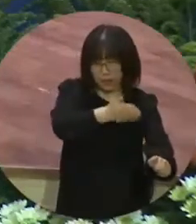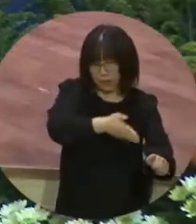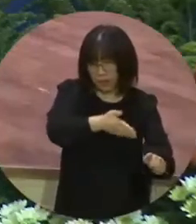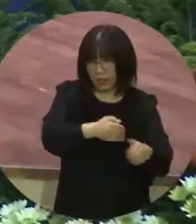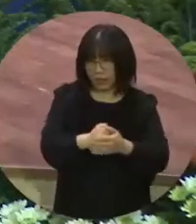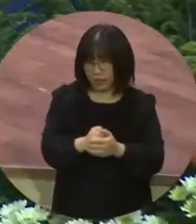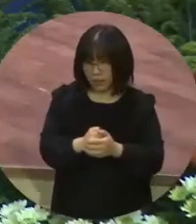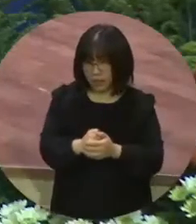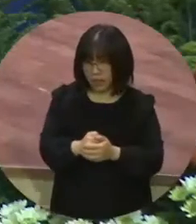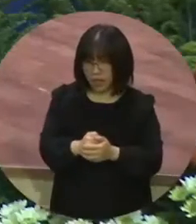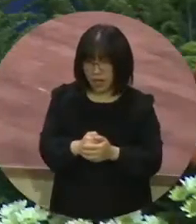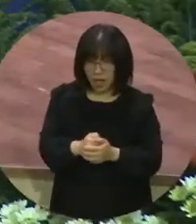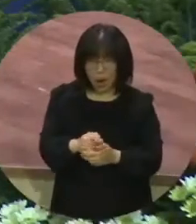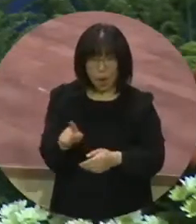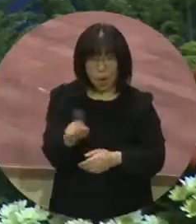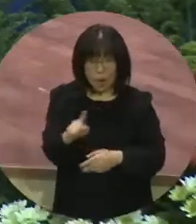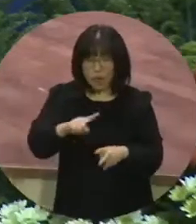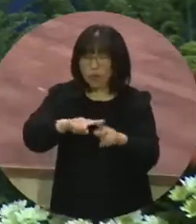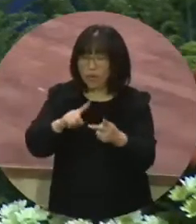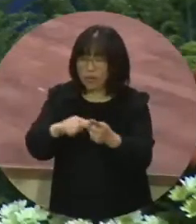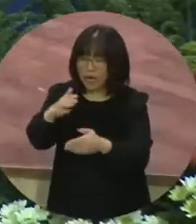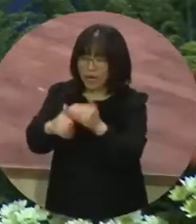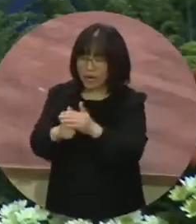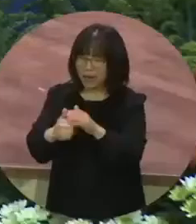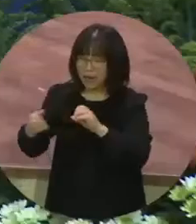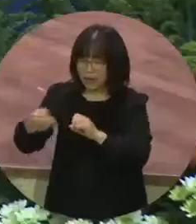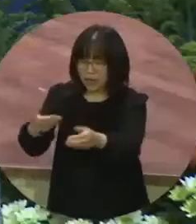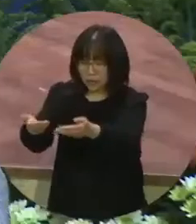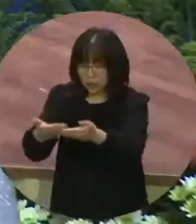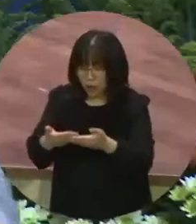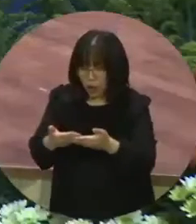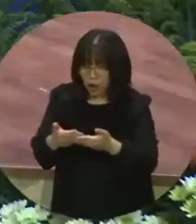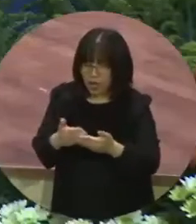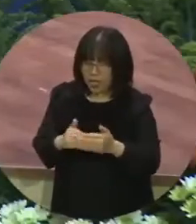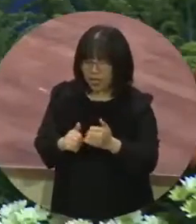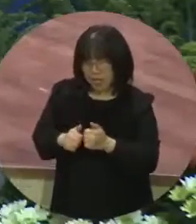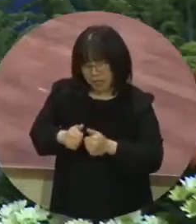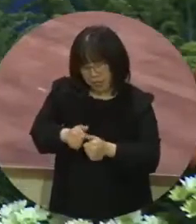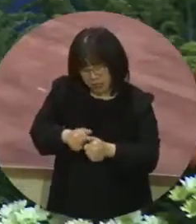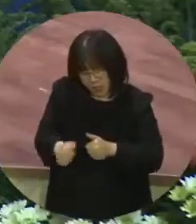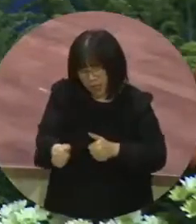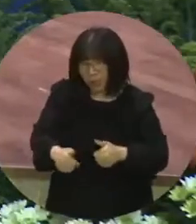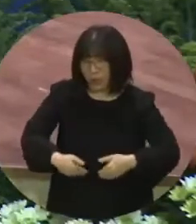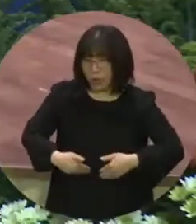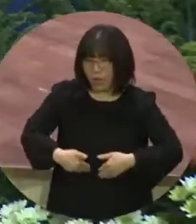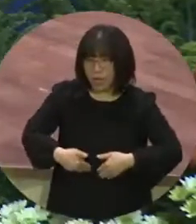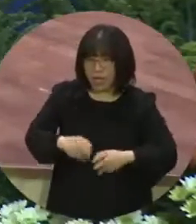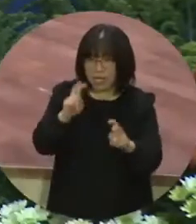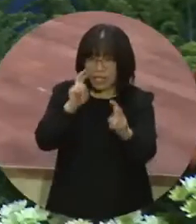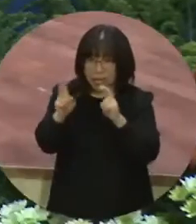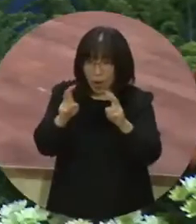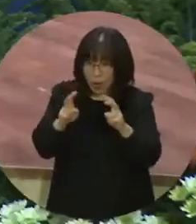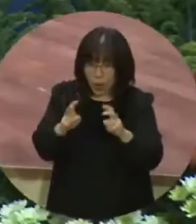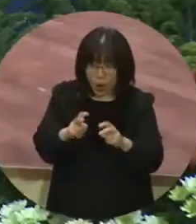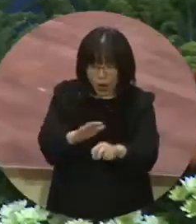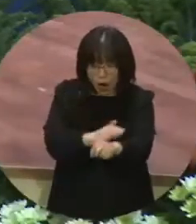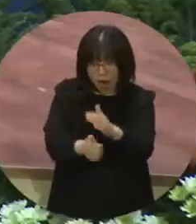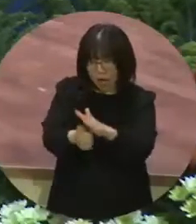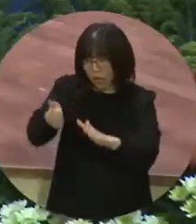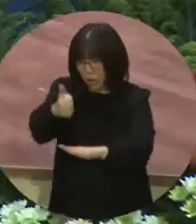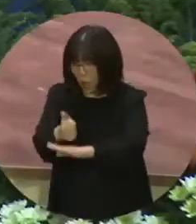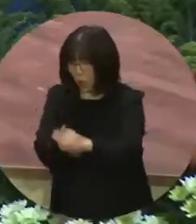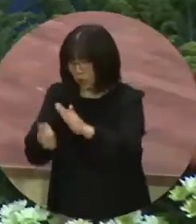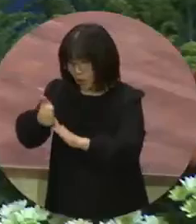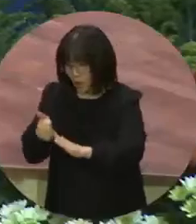뭐든지가 이 건강하려고 하면 한 번은 얼음이 온다고. 사업도 마찬가지요. 잘 되다가 얼음이 확 다쳐가서, 아이고, 나는 이제 안